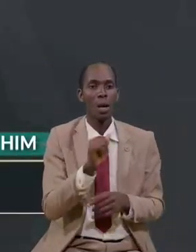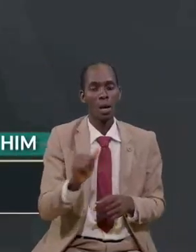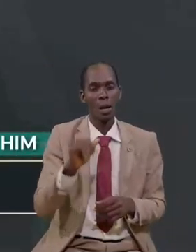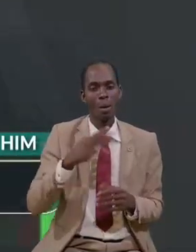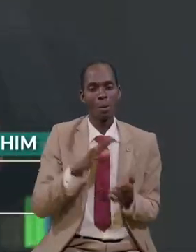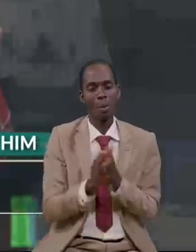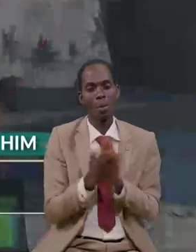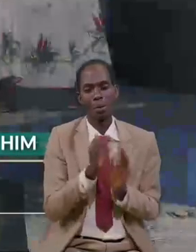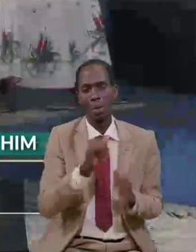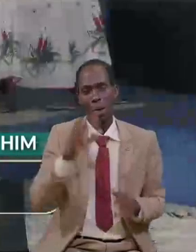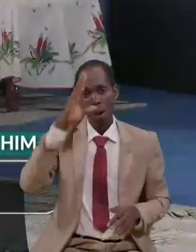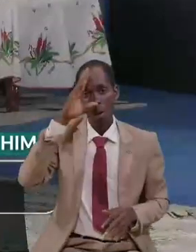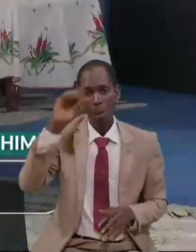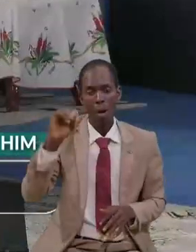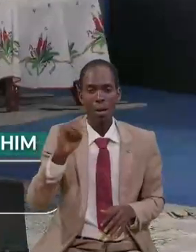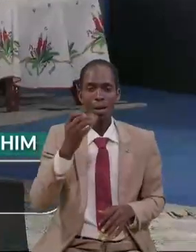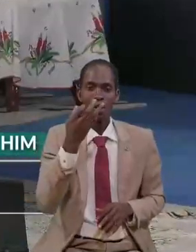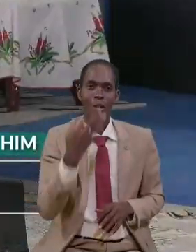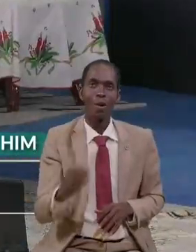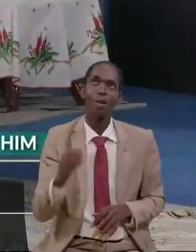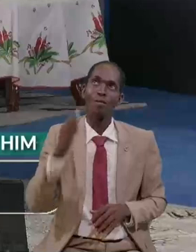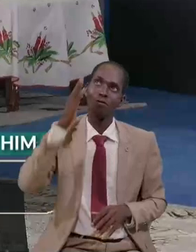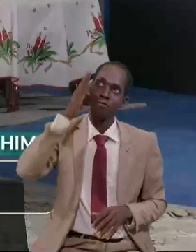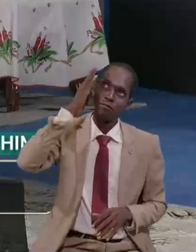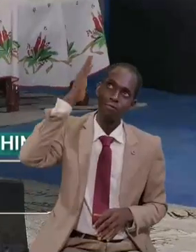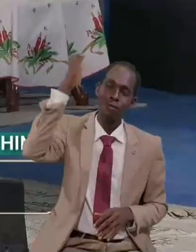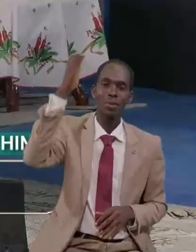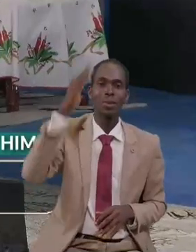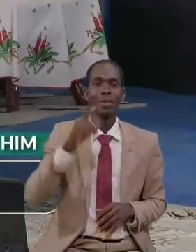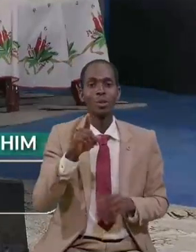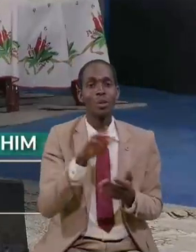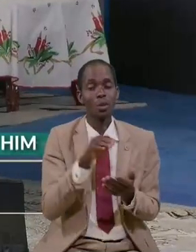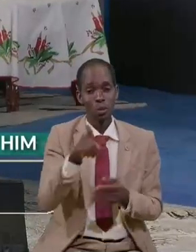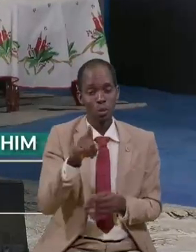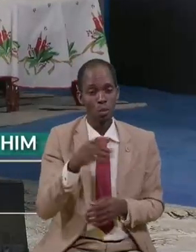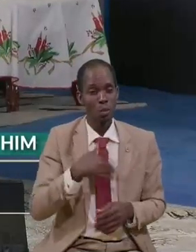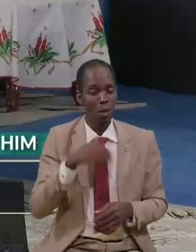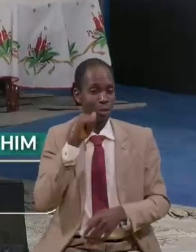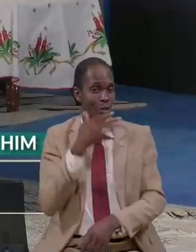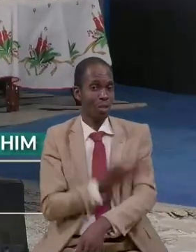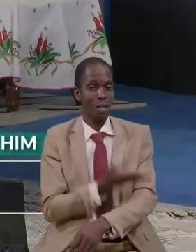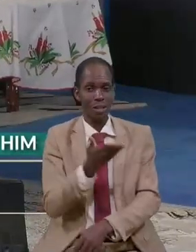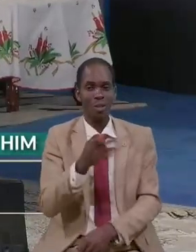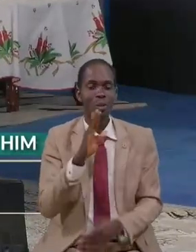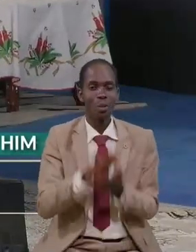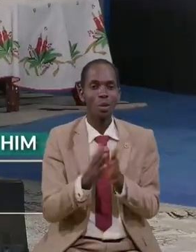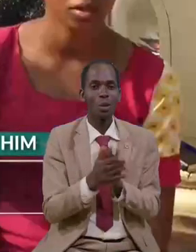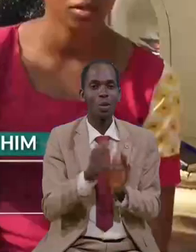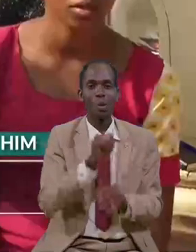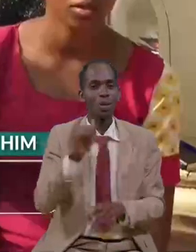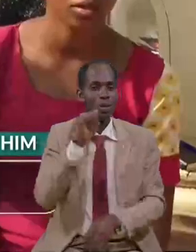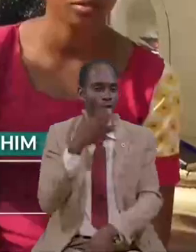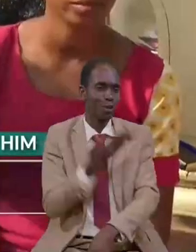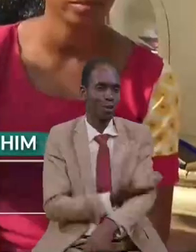destinée. Ma fille, mes filles là-bas, vous serez une fille de destinée.